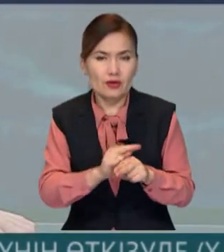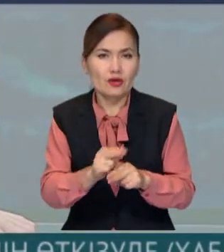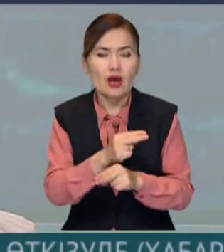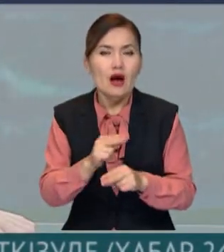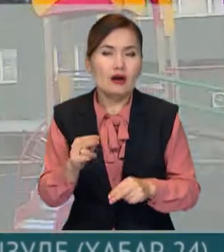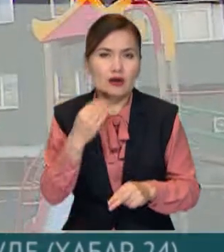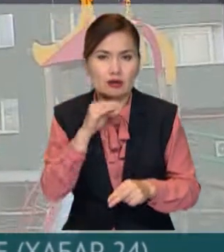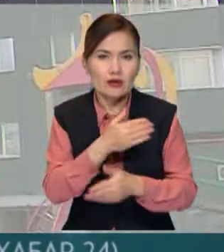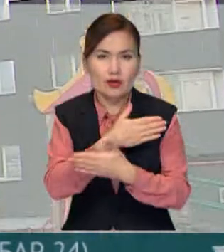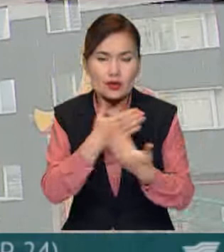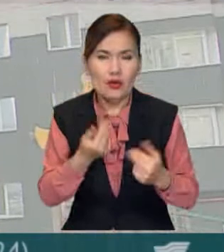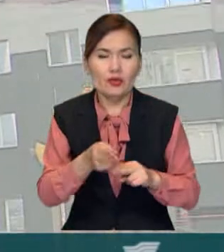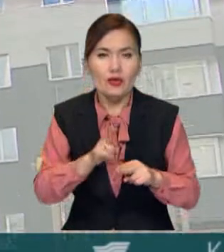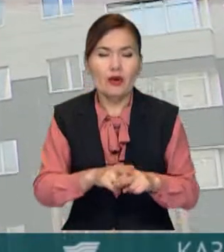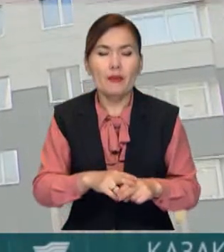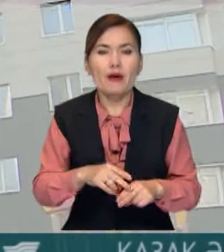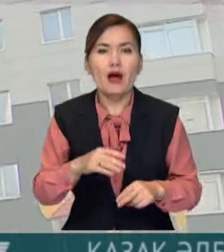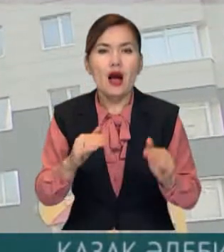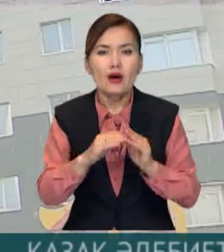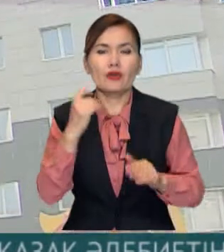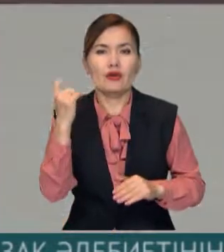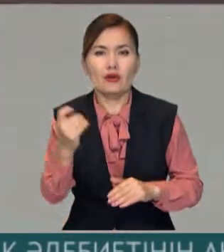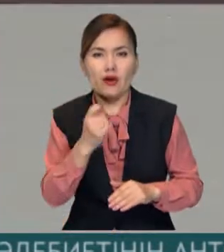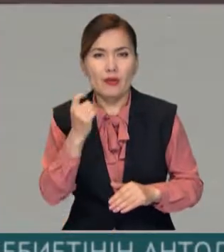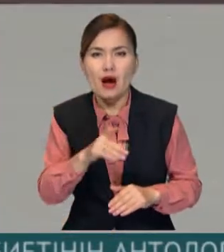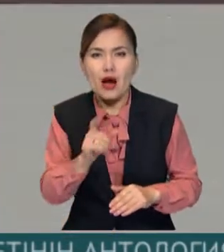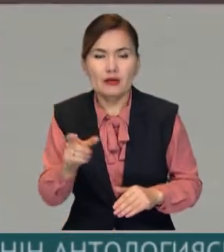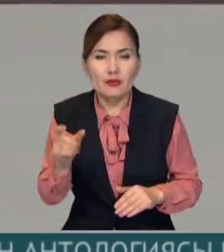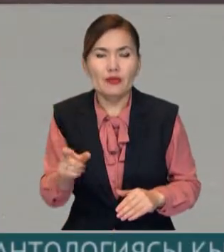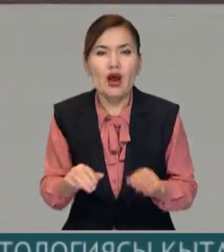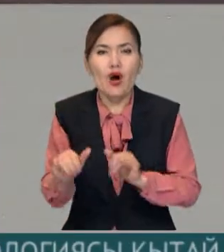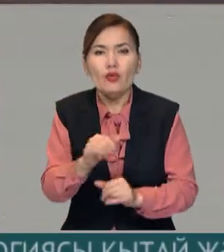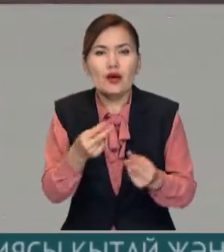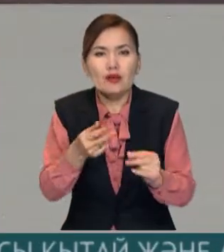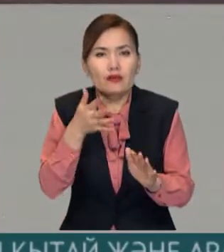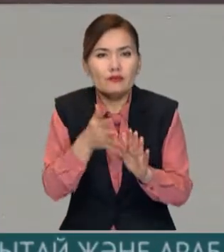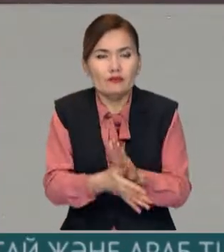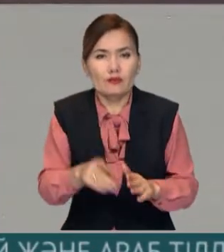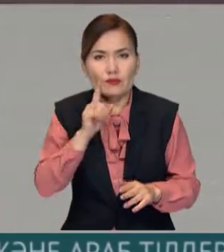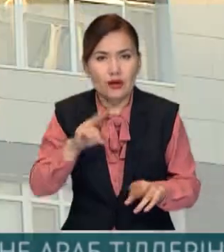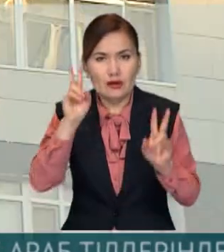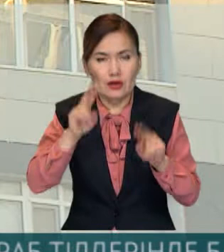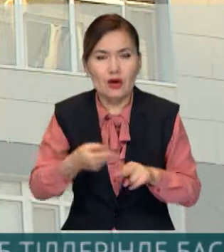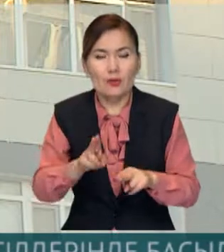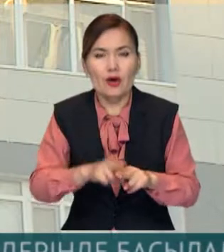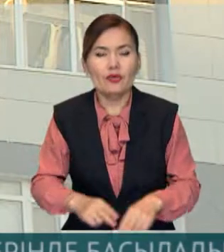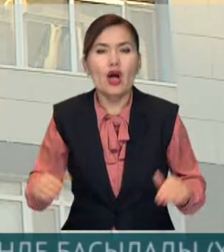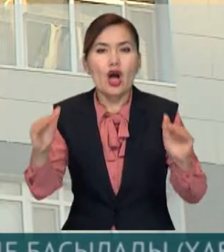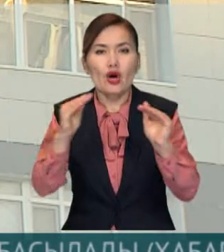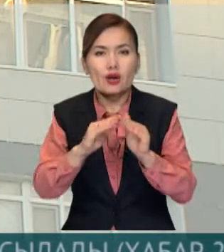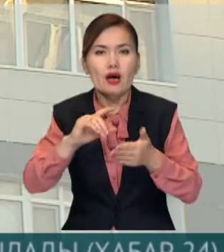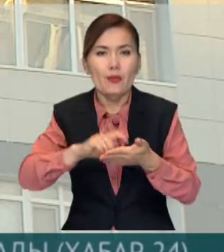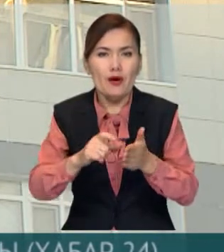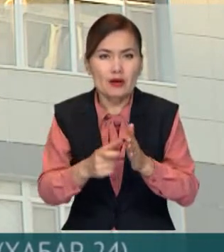пәтер шығындарының қайта кетіп жатқандығынан бейхабар. Сондай-ақ жалпы ортақ тұрғын үйдің мүлкі мен бөлмелерін